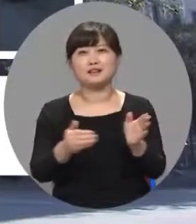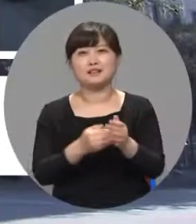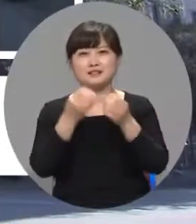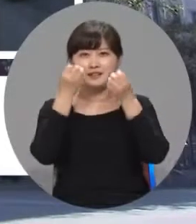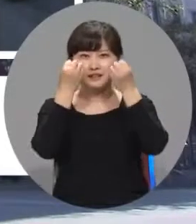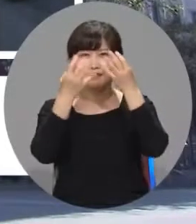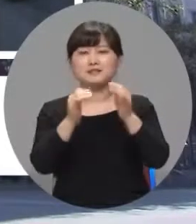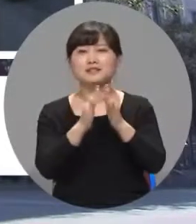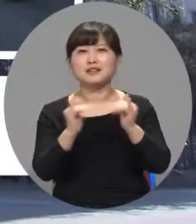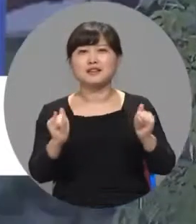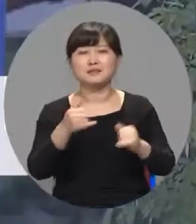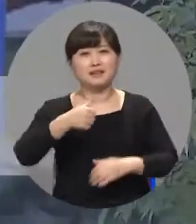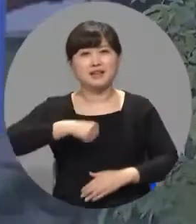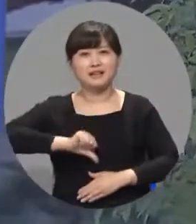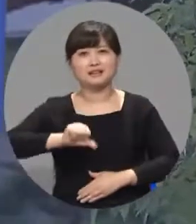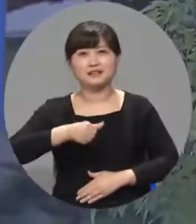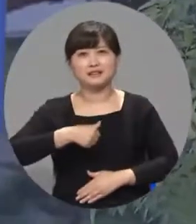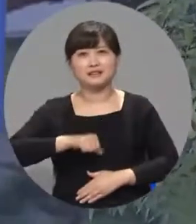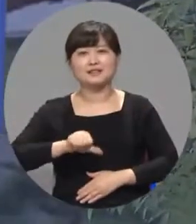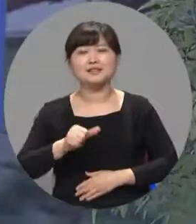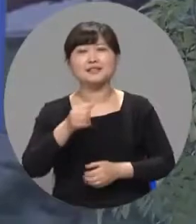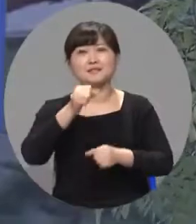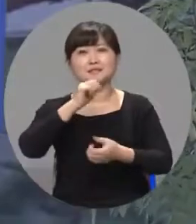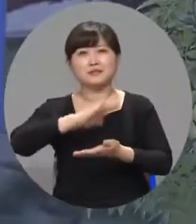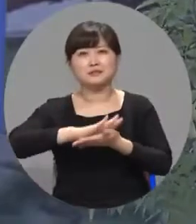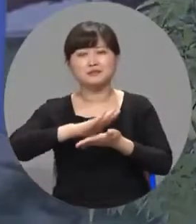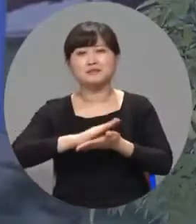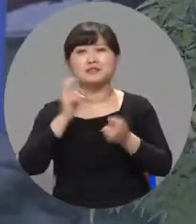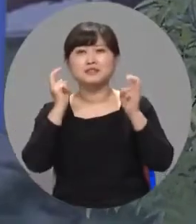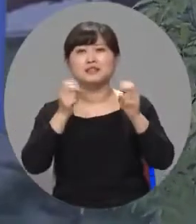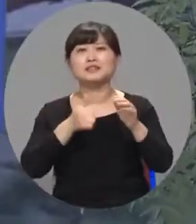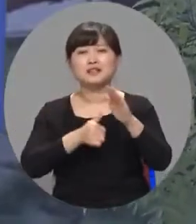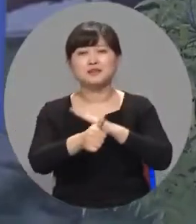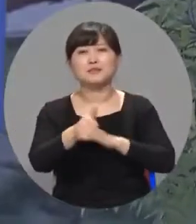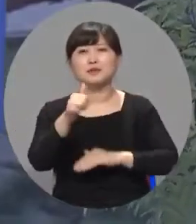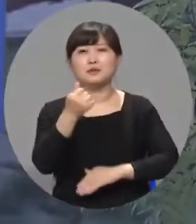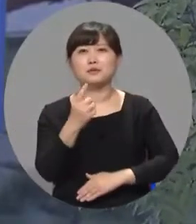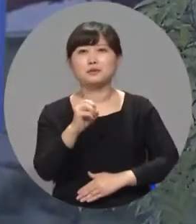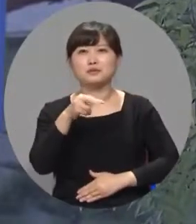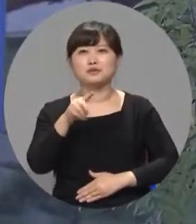사정 n 홍 이사장이 아들이자 출판사 대표인 홍 상 욱 씨가 취임했습니다